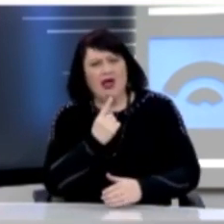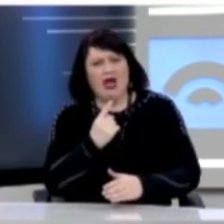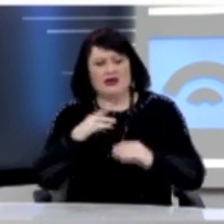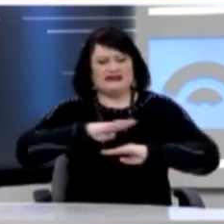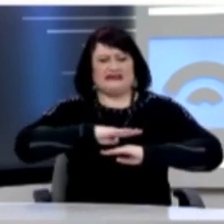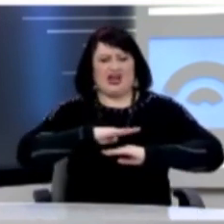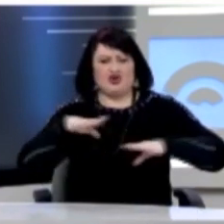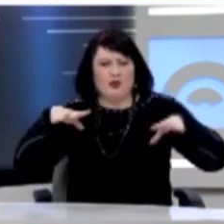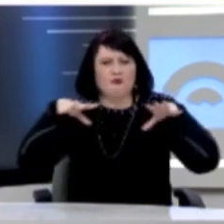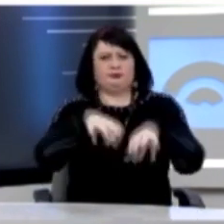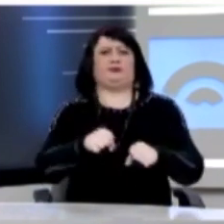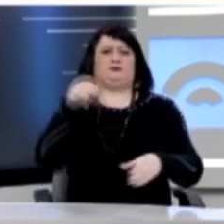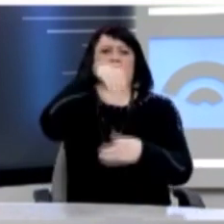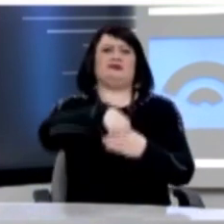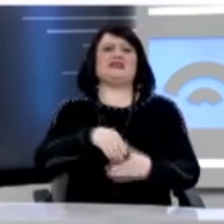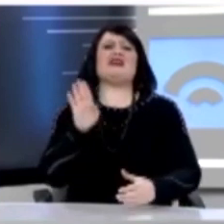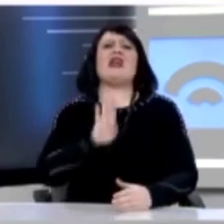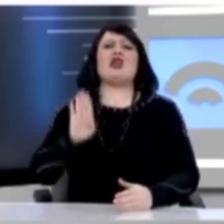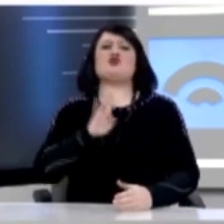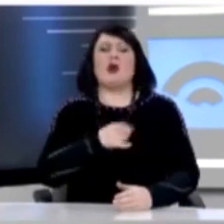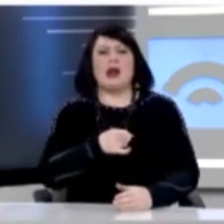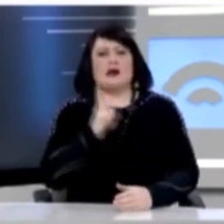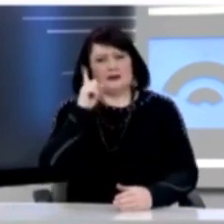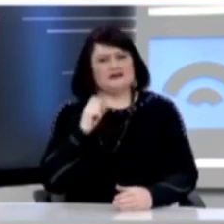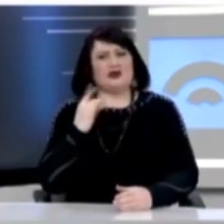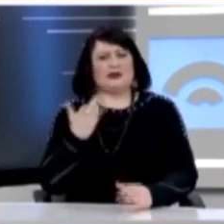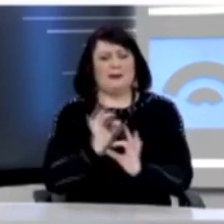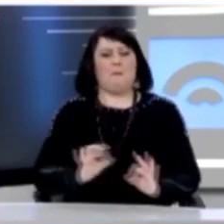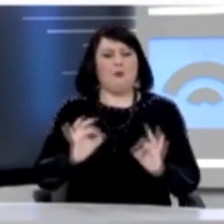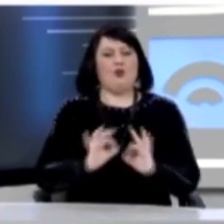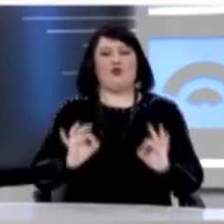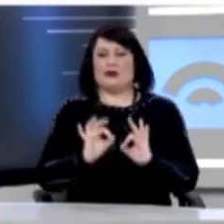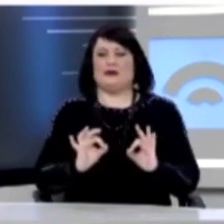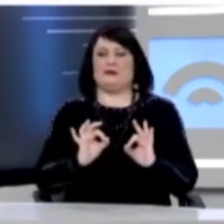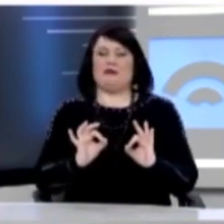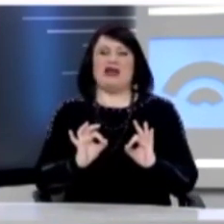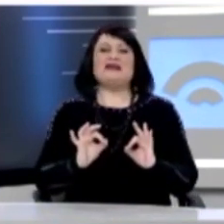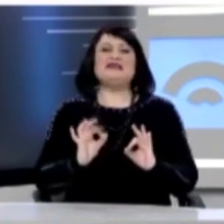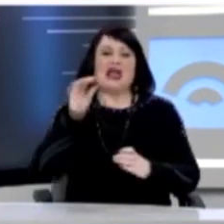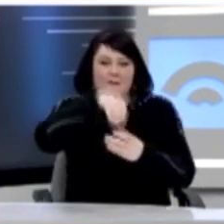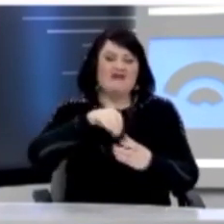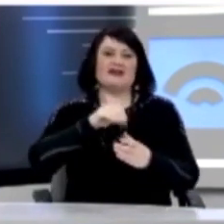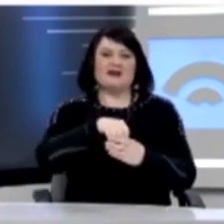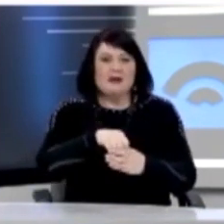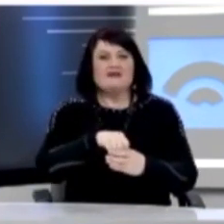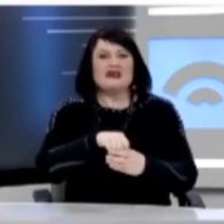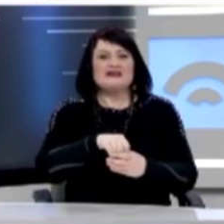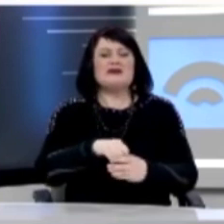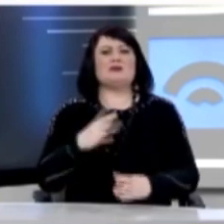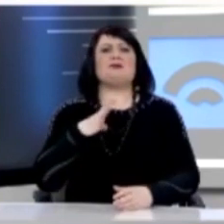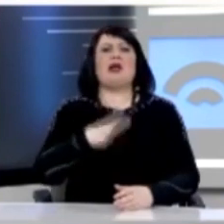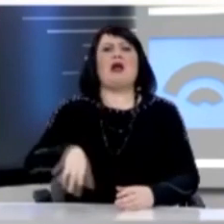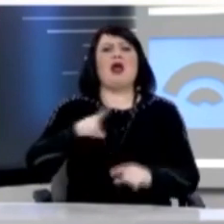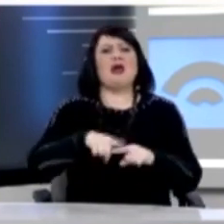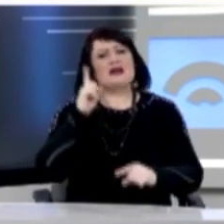στα εσωτερικά μιας χώρας. Ξέρουμε πια πώς προετοιμάζονται οι επεμβάσεις. Ο λαός μας